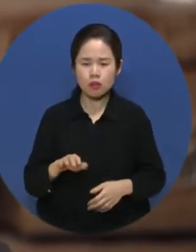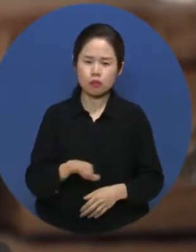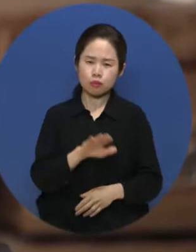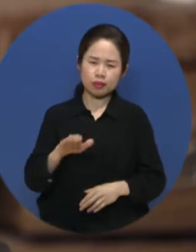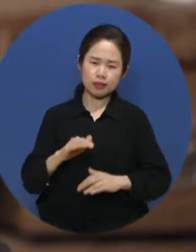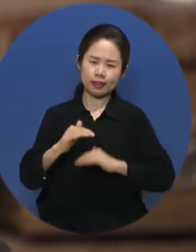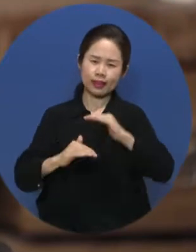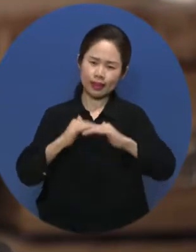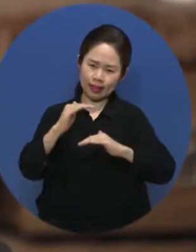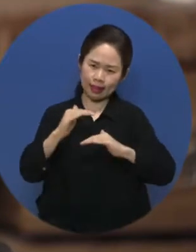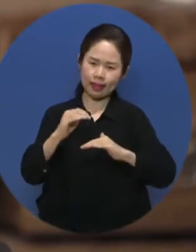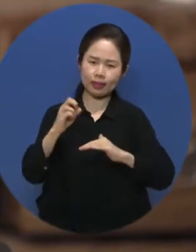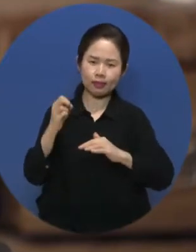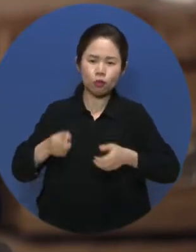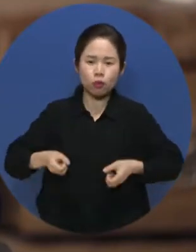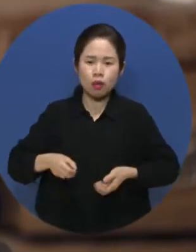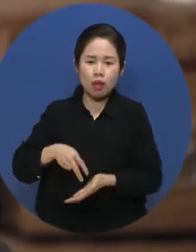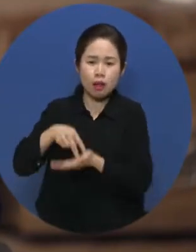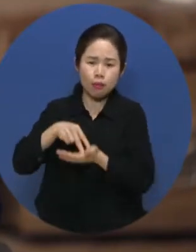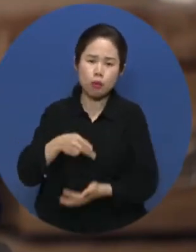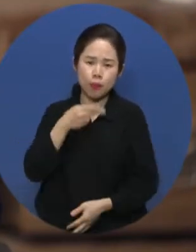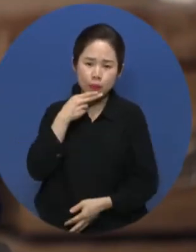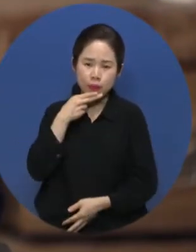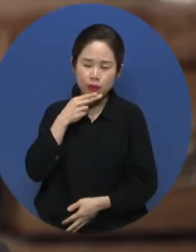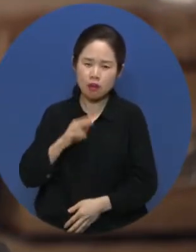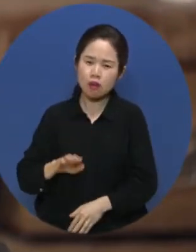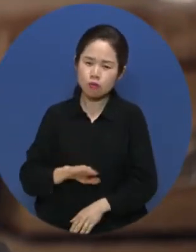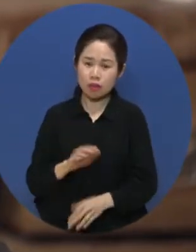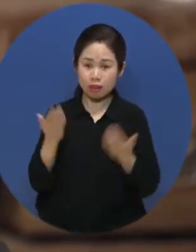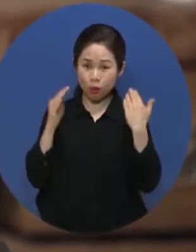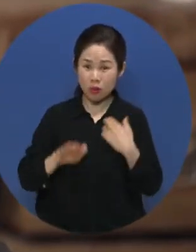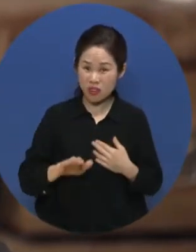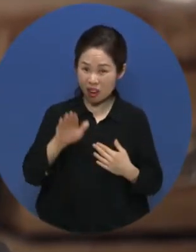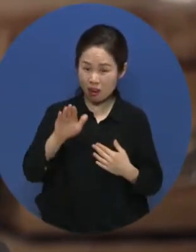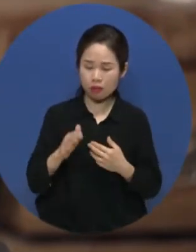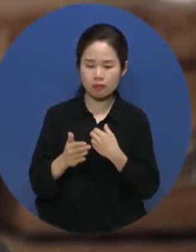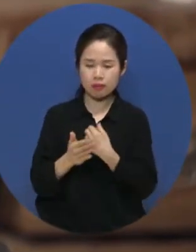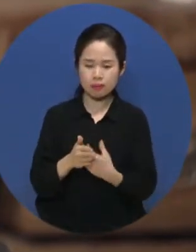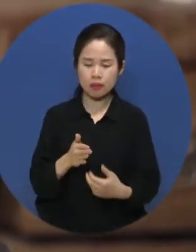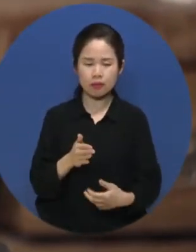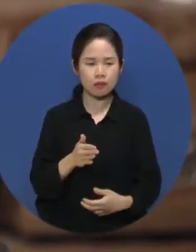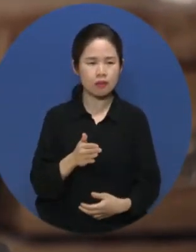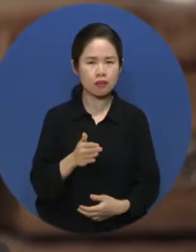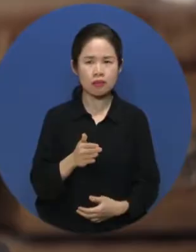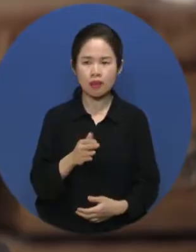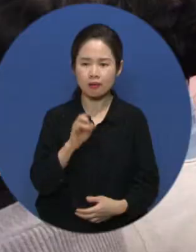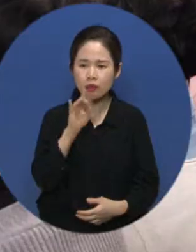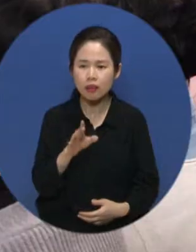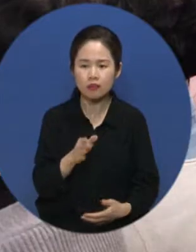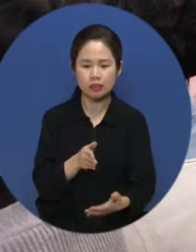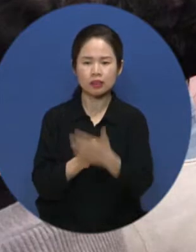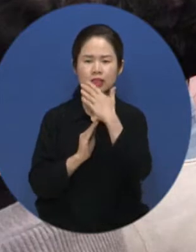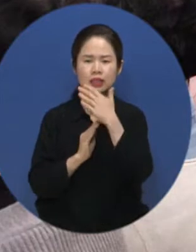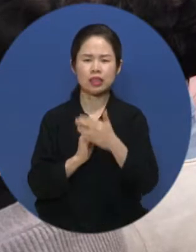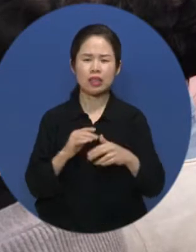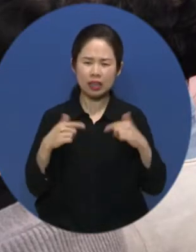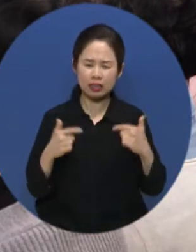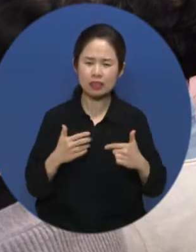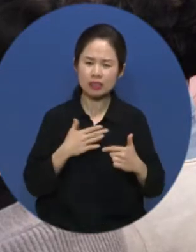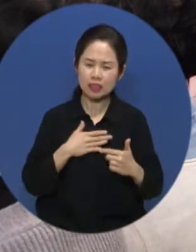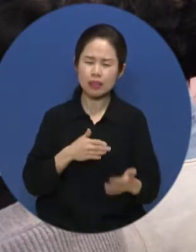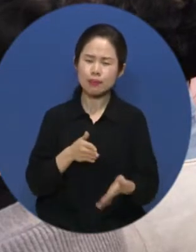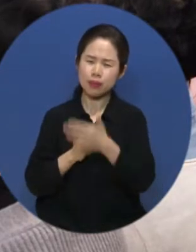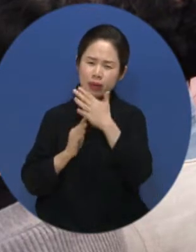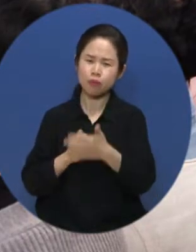학교는 언덕백이다. 입학 거부를 당했죠. 그래서 항상 번번이 저에 대해서 안 된다, 하지 마라, 넌